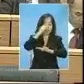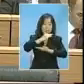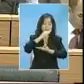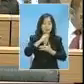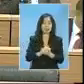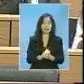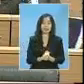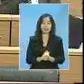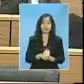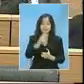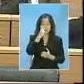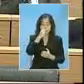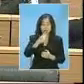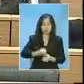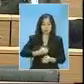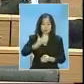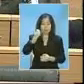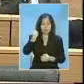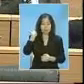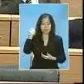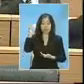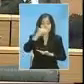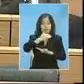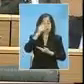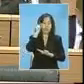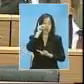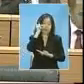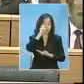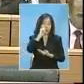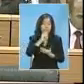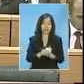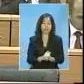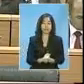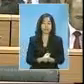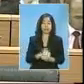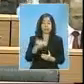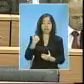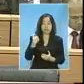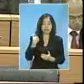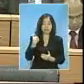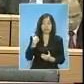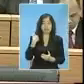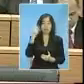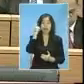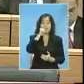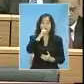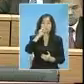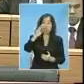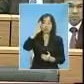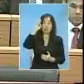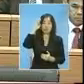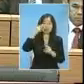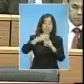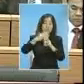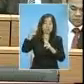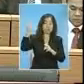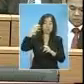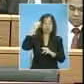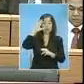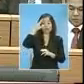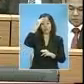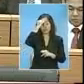นะครับจะเห็นข่าวที่น่าตกใจนะครับมีข่าวว่าบริษัทยักษ์ใหญ่ของญี่ปุ่นนะครับบริิษัท